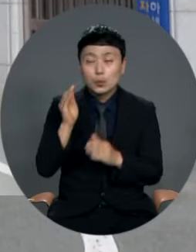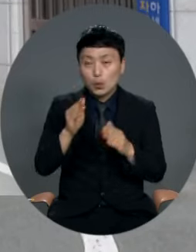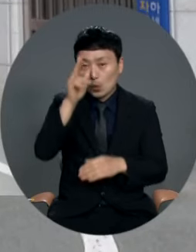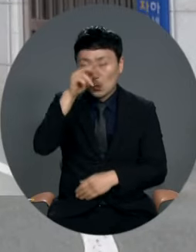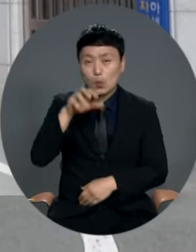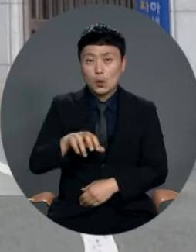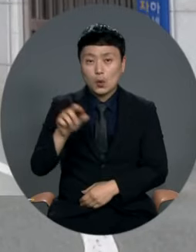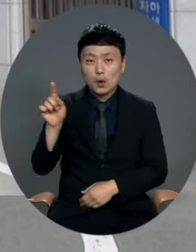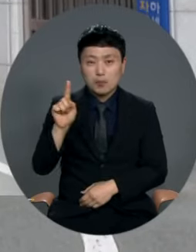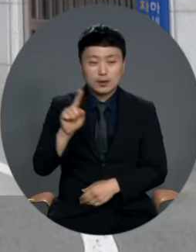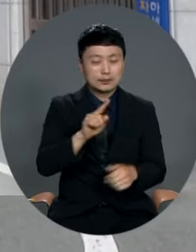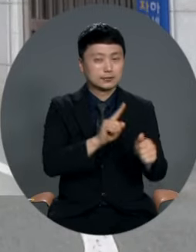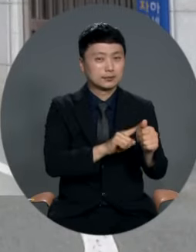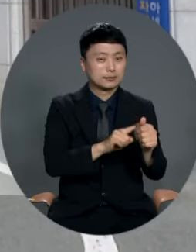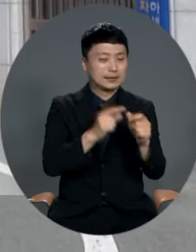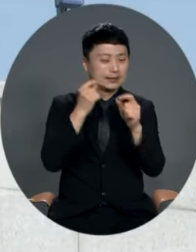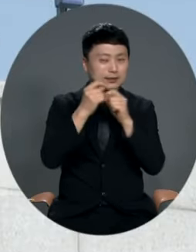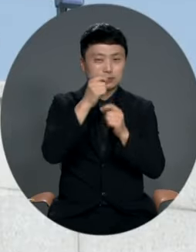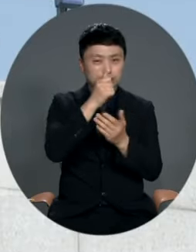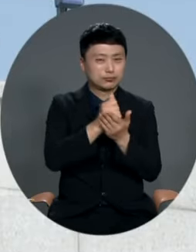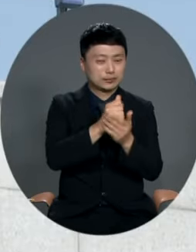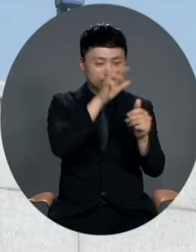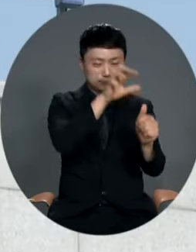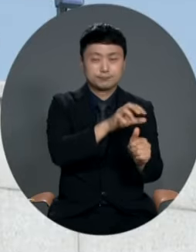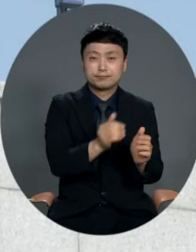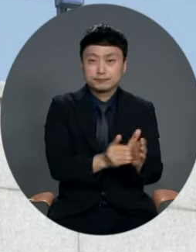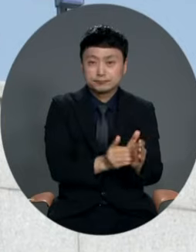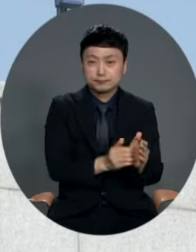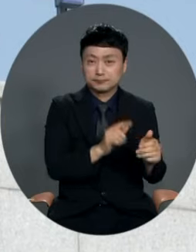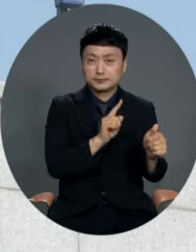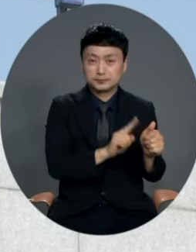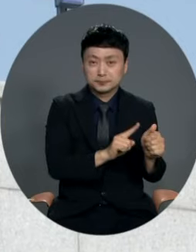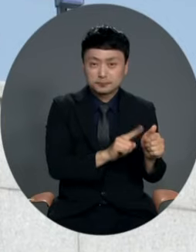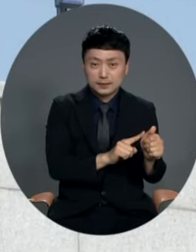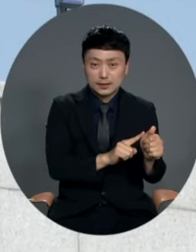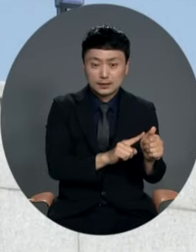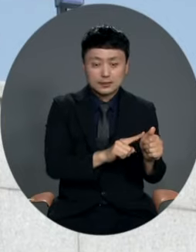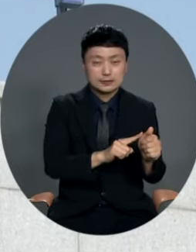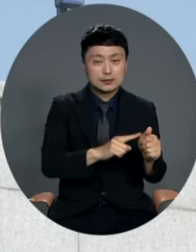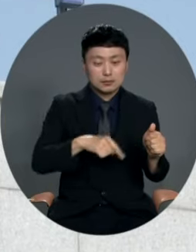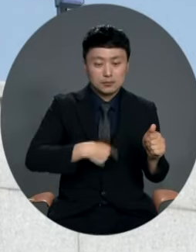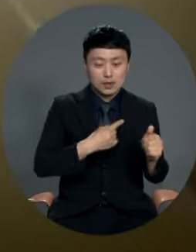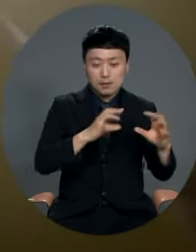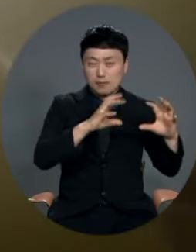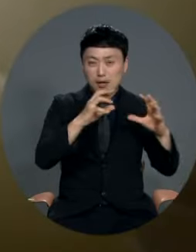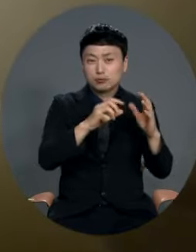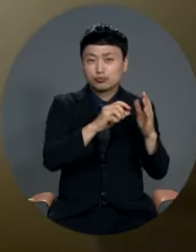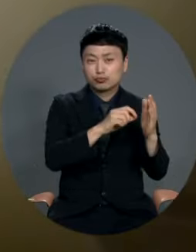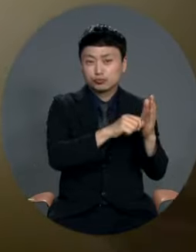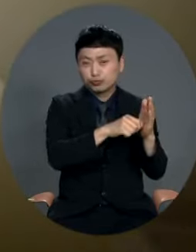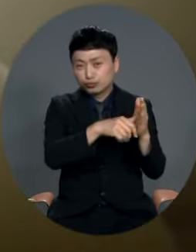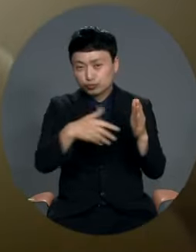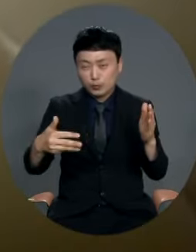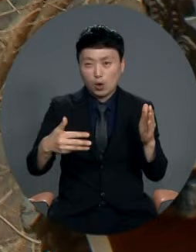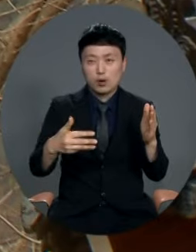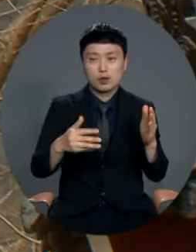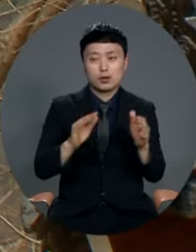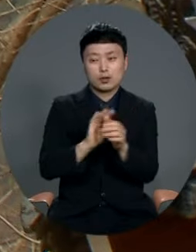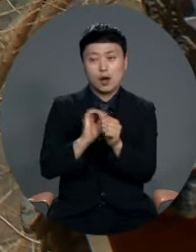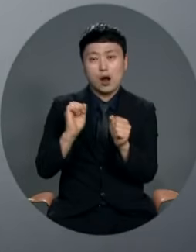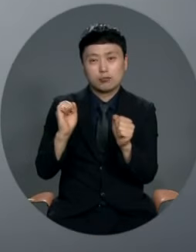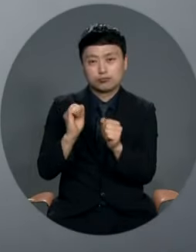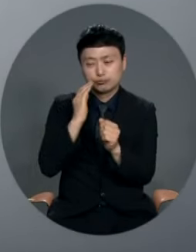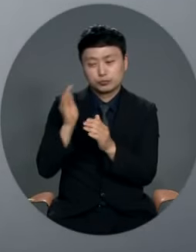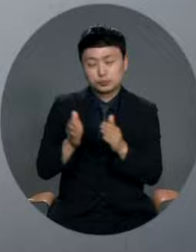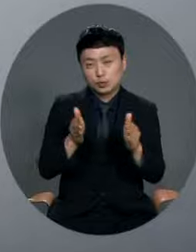최근경상북도청도경찰서는 최씨를사기혐의로체포했다.자신을 세계적인예술가라고주장하는최씨는 청도군에조각품9점을